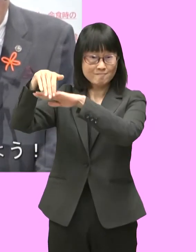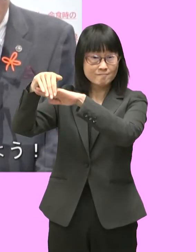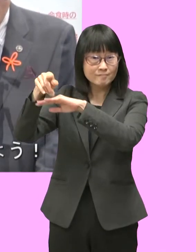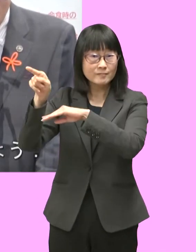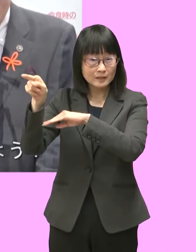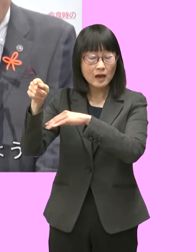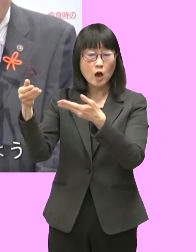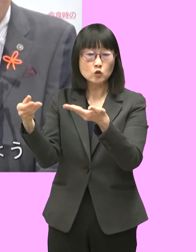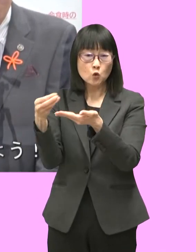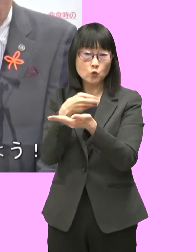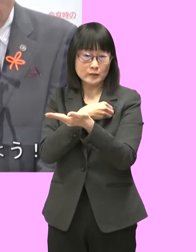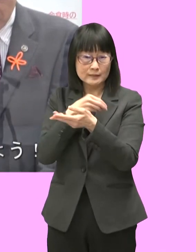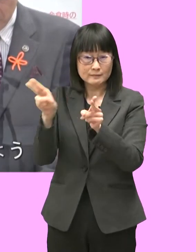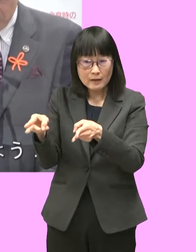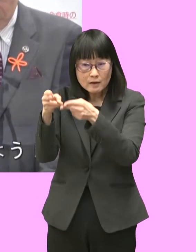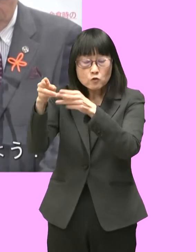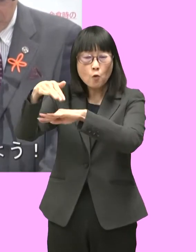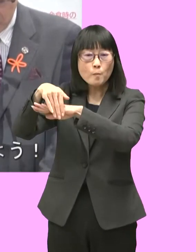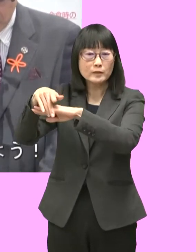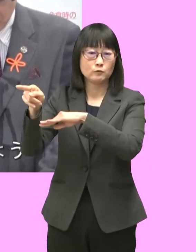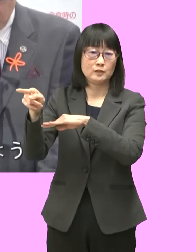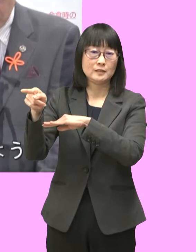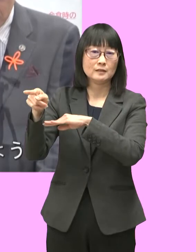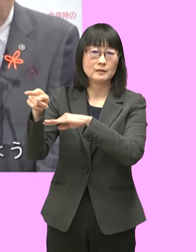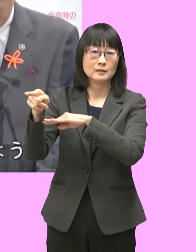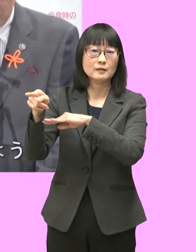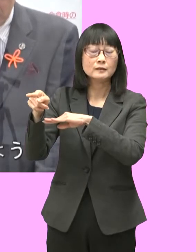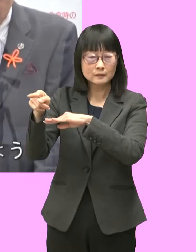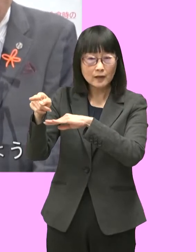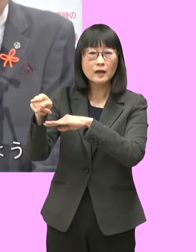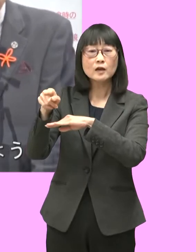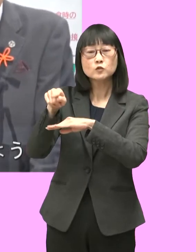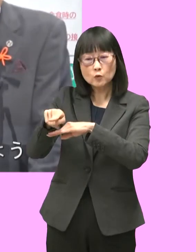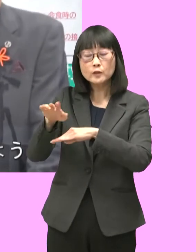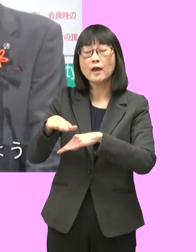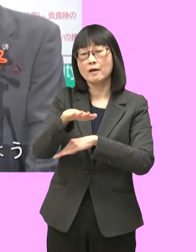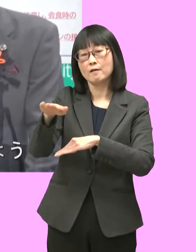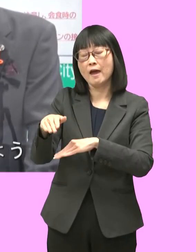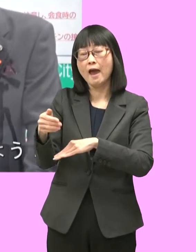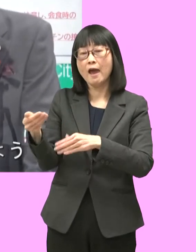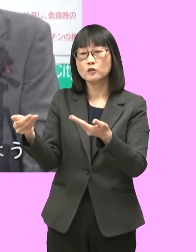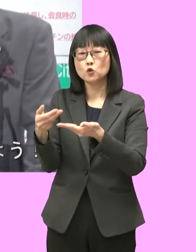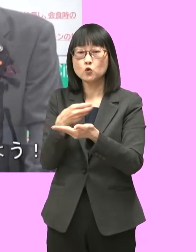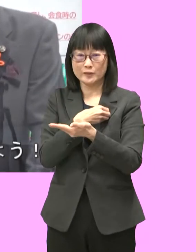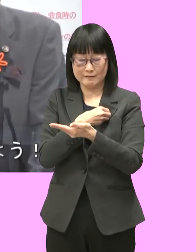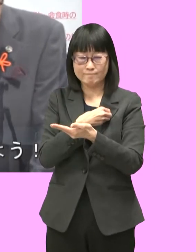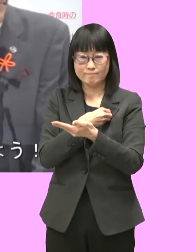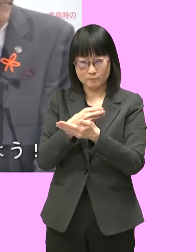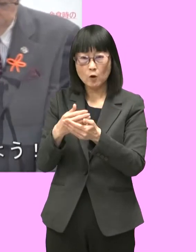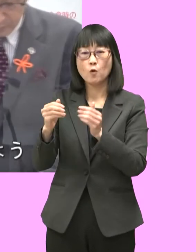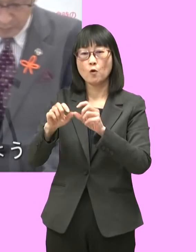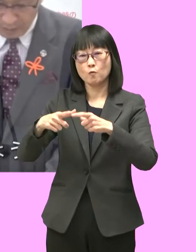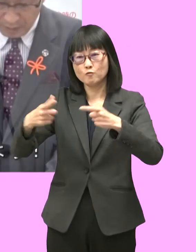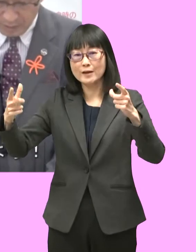保険証との紐付けを促進しようということにしております。ちなみに、